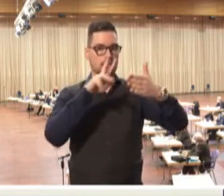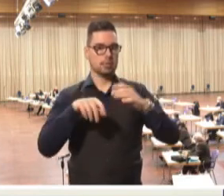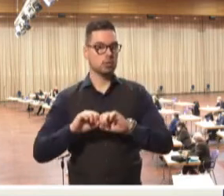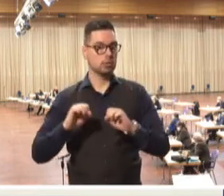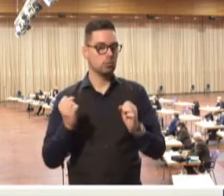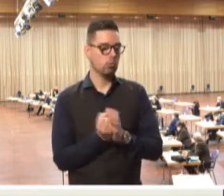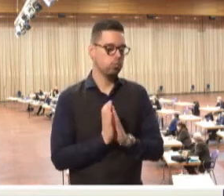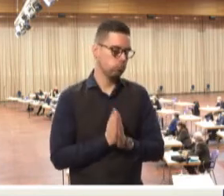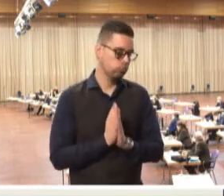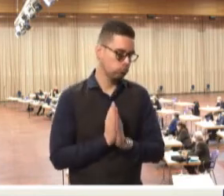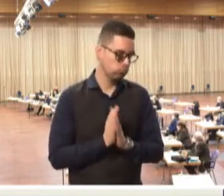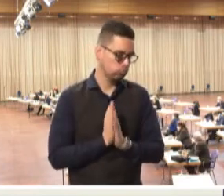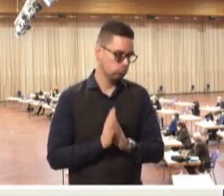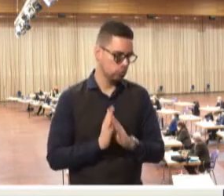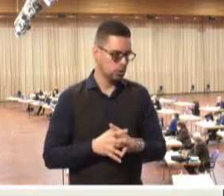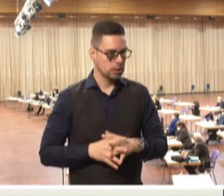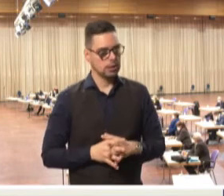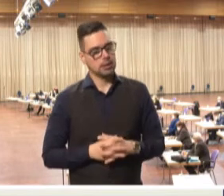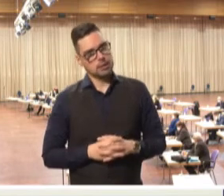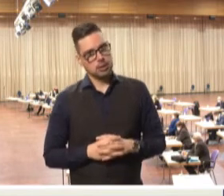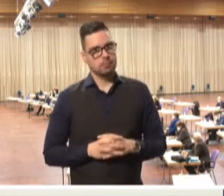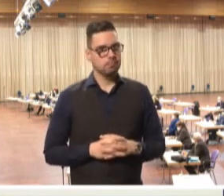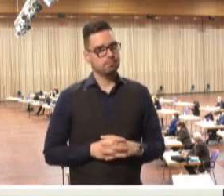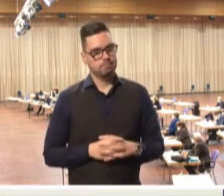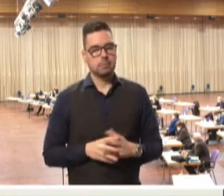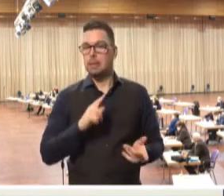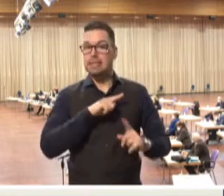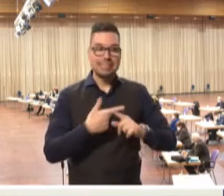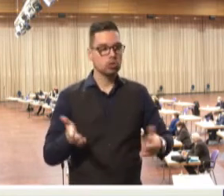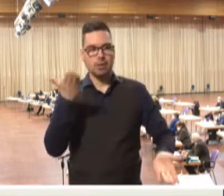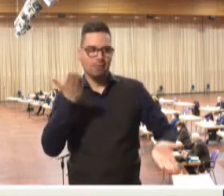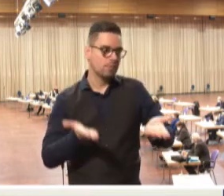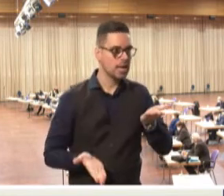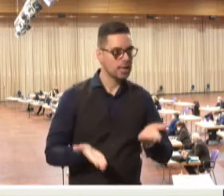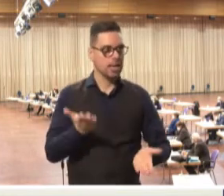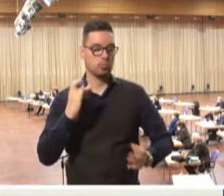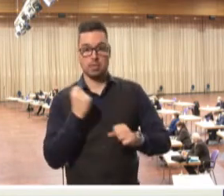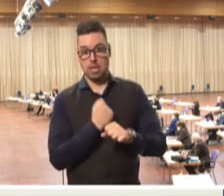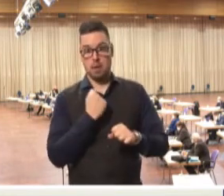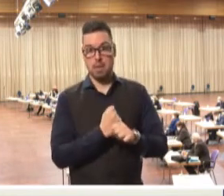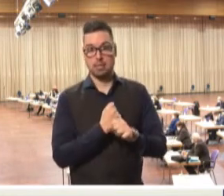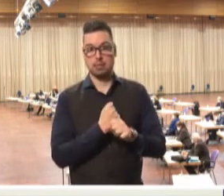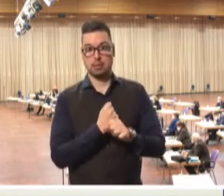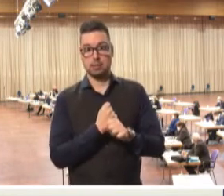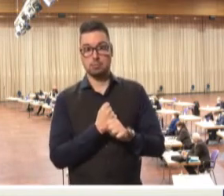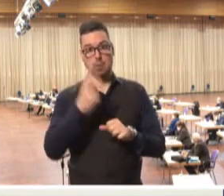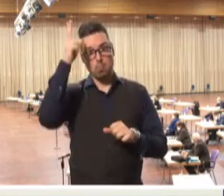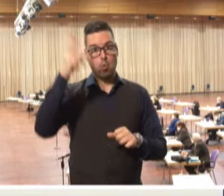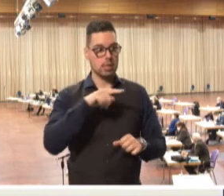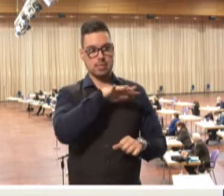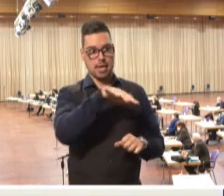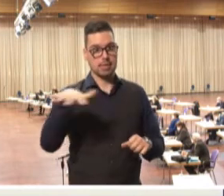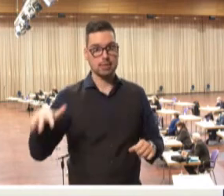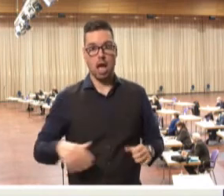Situation. Aber so denke ich, das ist nicht zu vergleichen mit der Arbeit, die von Ermittlern unternommen wird